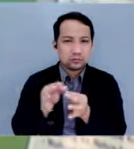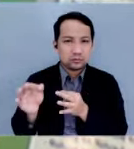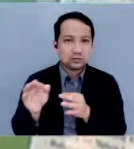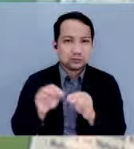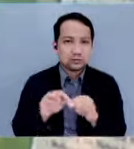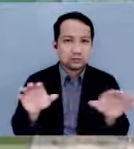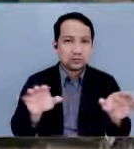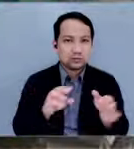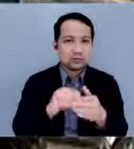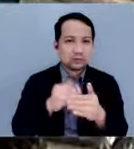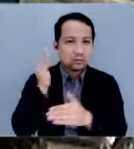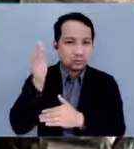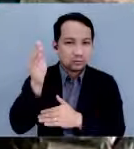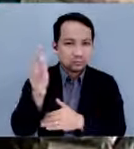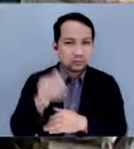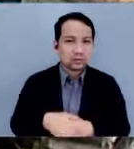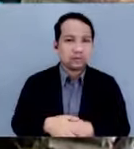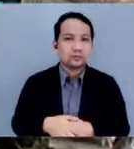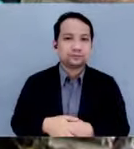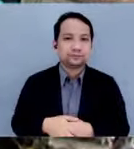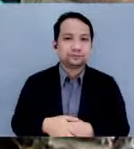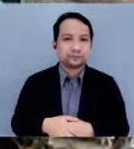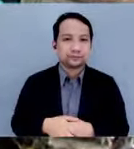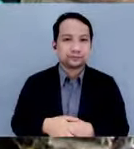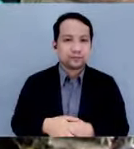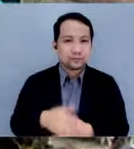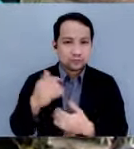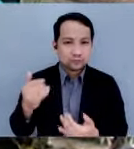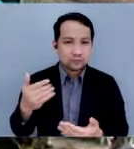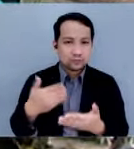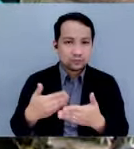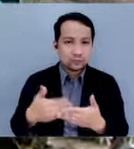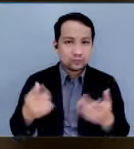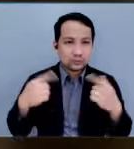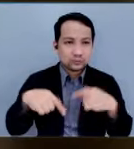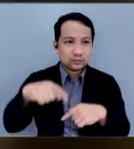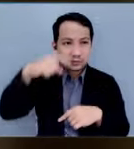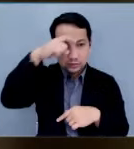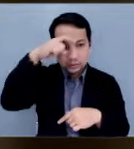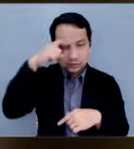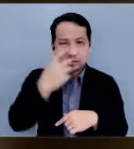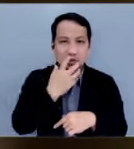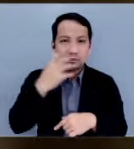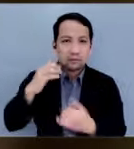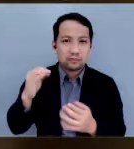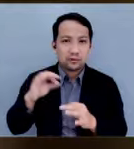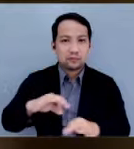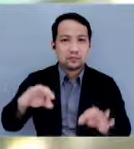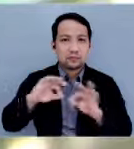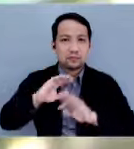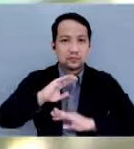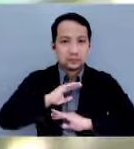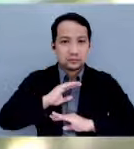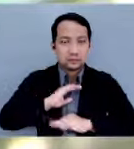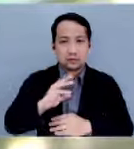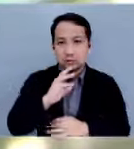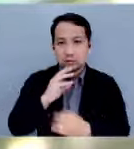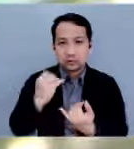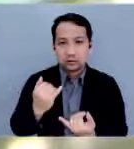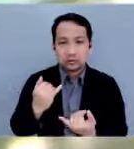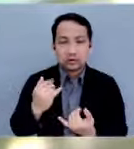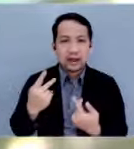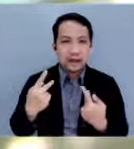near future. Ngayong nalalapit na tag-init, mahalaga na tiyaking sapat ang supply ng tubig at may